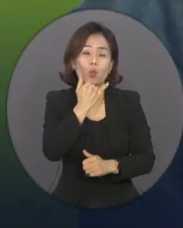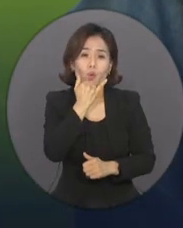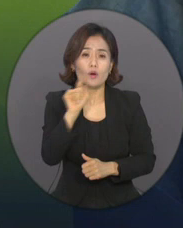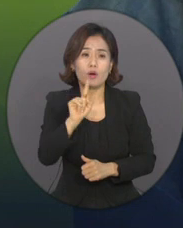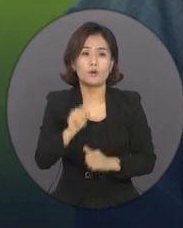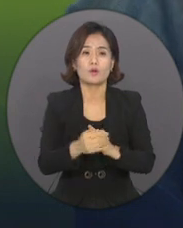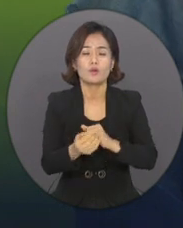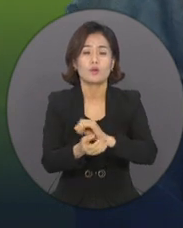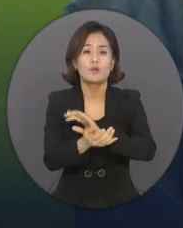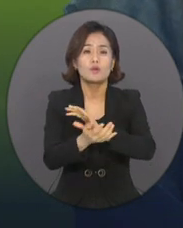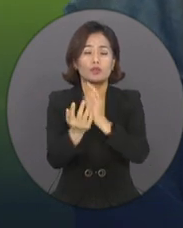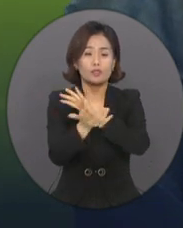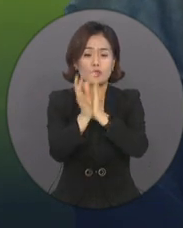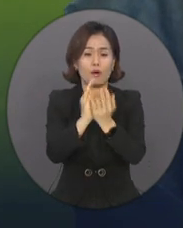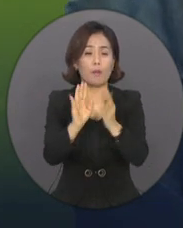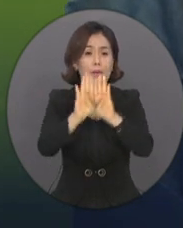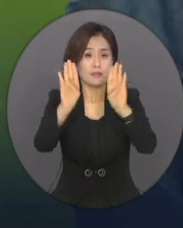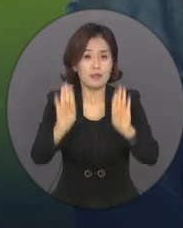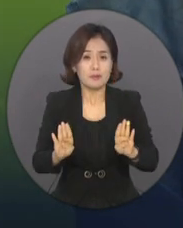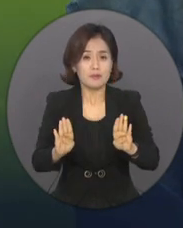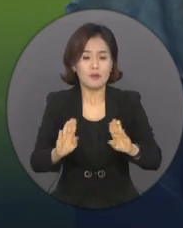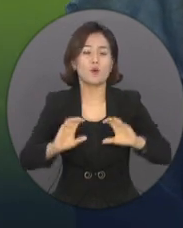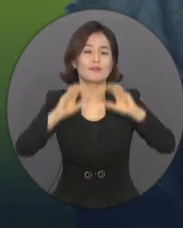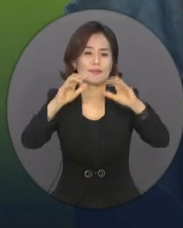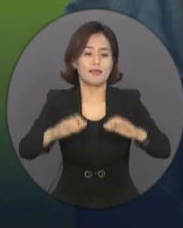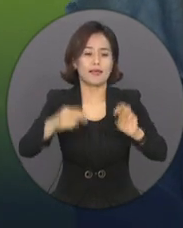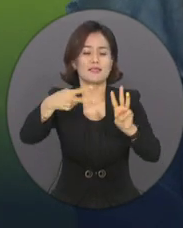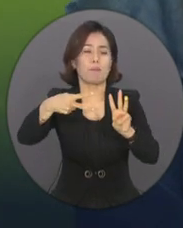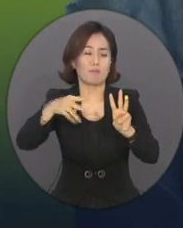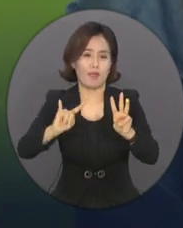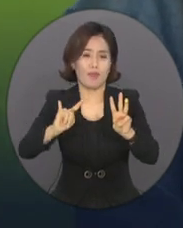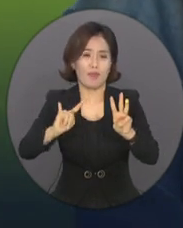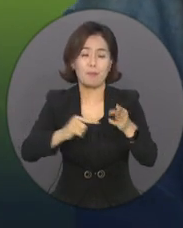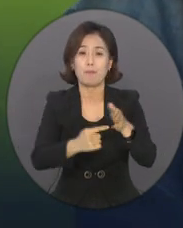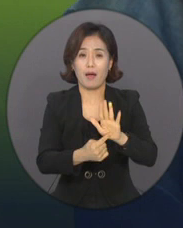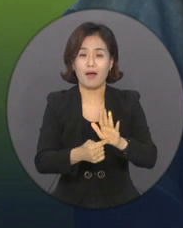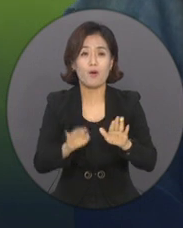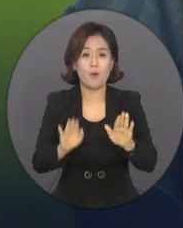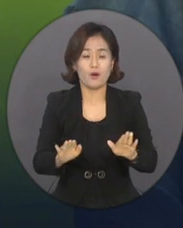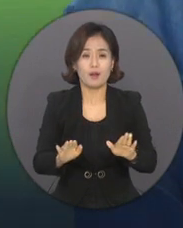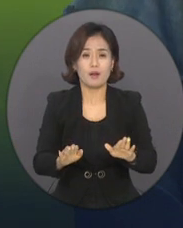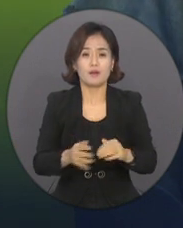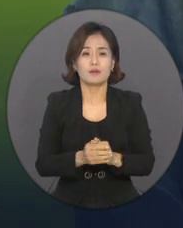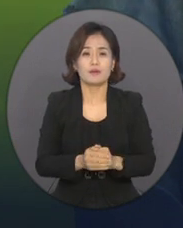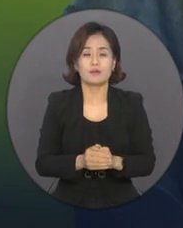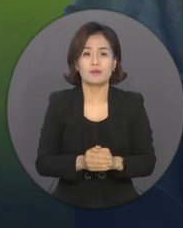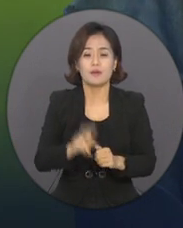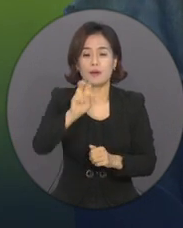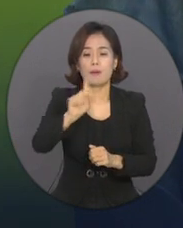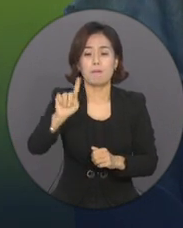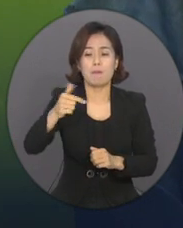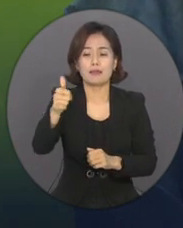어떤 정원박람회에 있어서 거의 세대 3대 들어간 걸로 알고 있습니다. 올해 저희는 그 만하임이라는